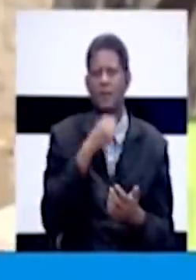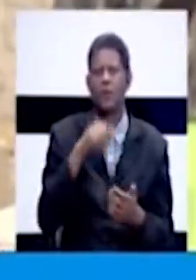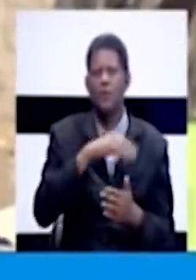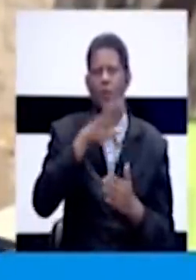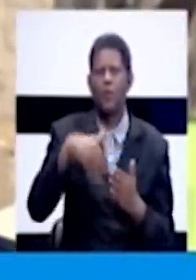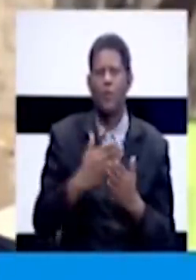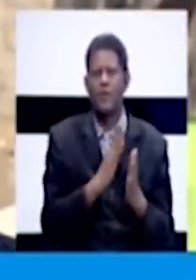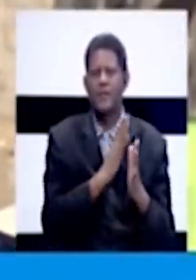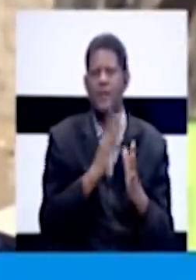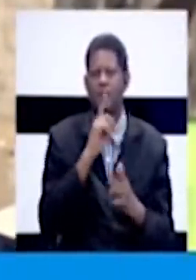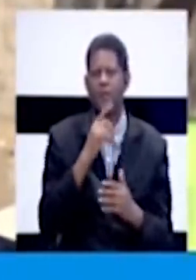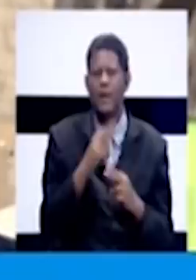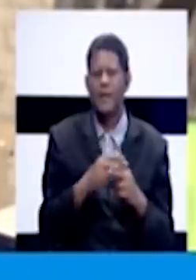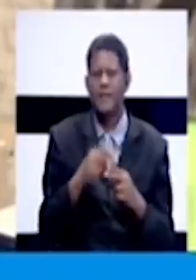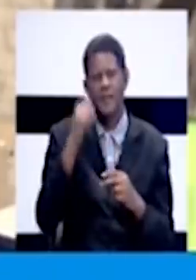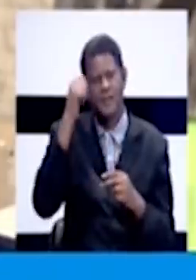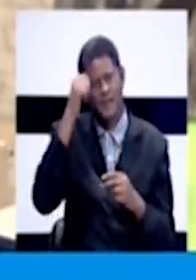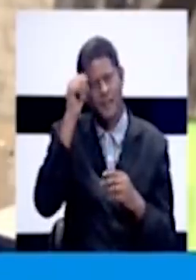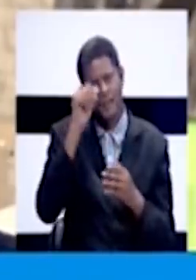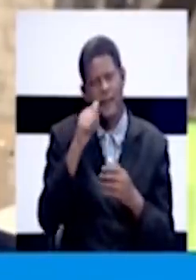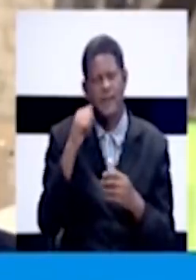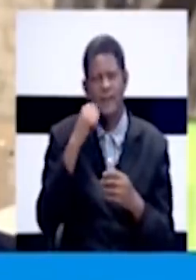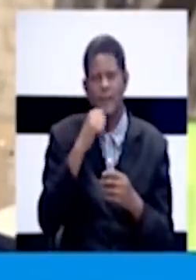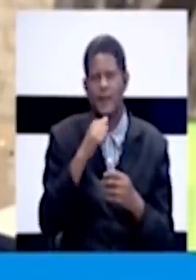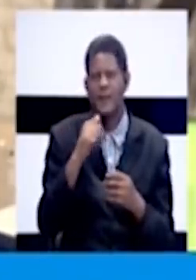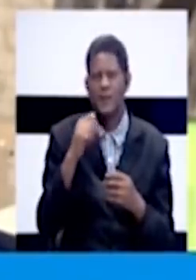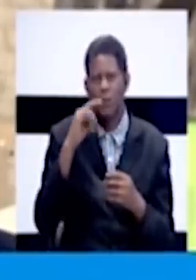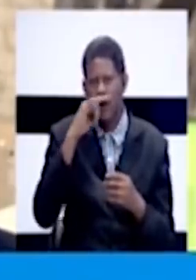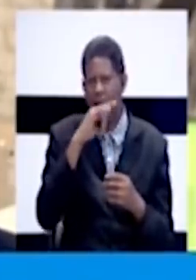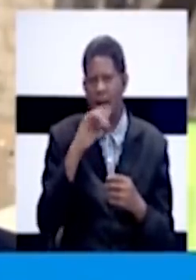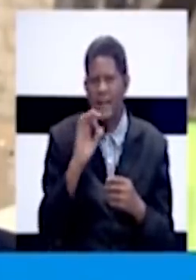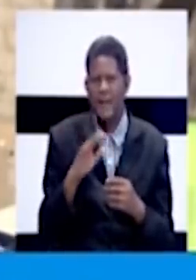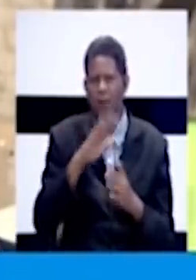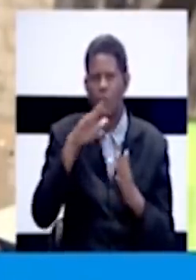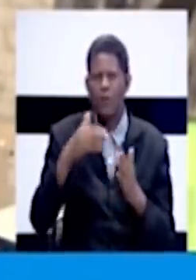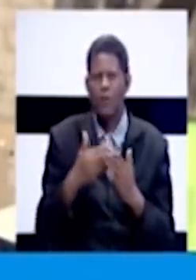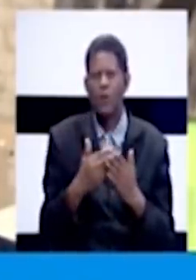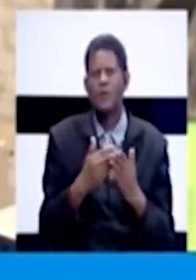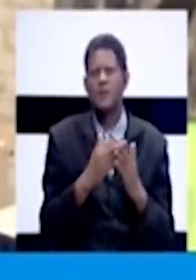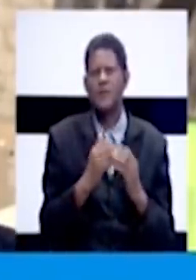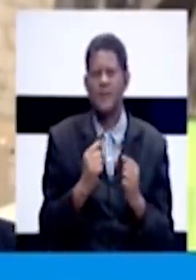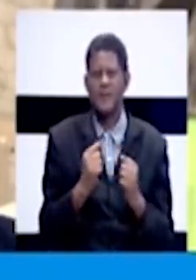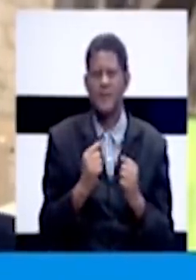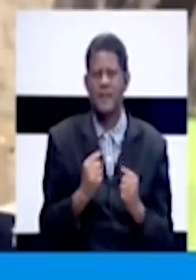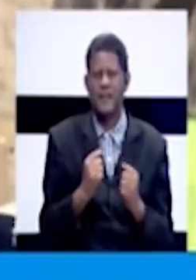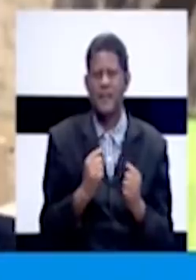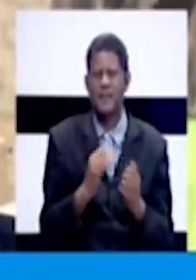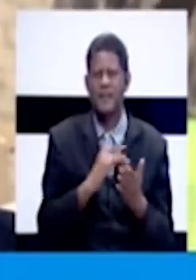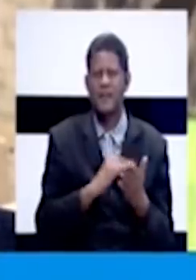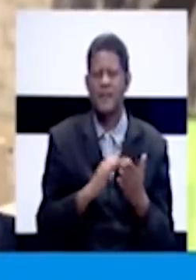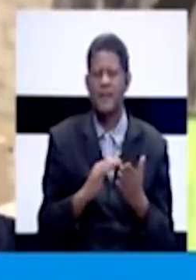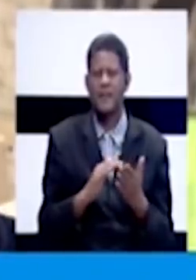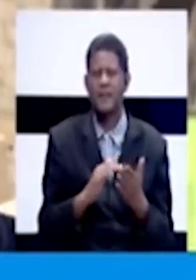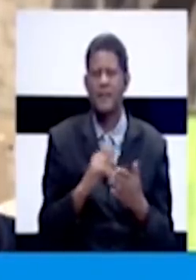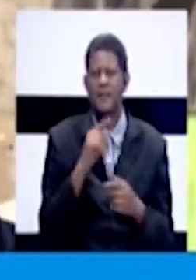እዩ ብሓፂሩ ሰብኣየ ኣለ ሰበይቲ የለ ወልዓየ ኣለ ኩሉ ጥቕላላ መፅናዕቲ ስለለ ፅራእ ኩሉ